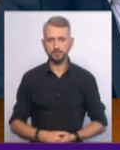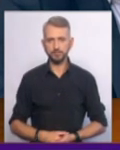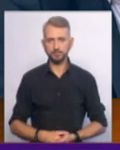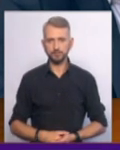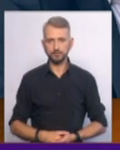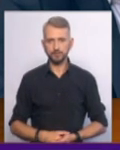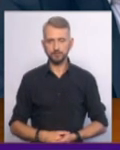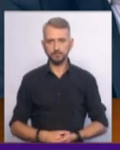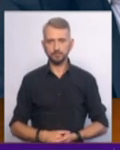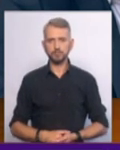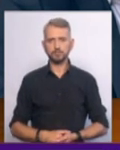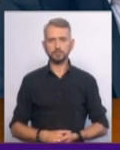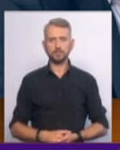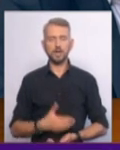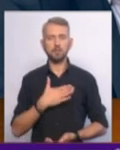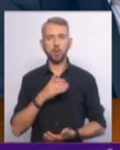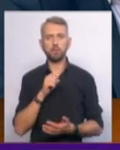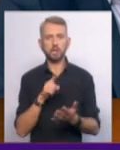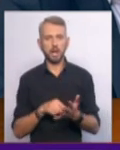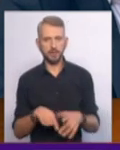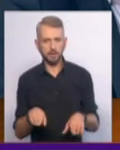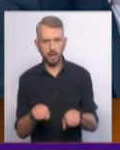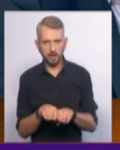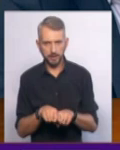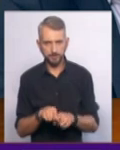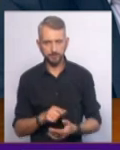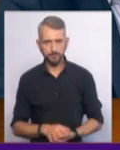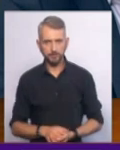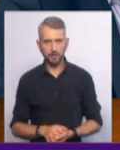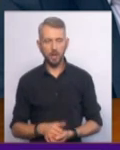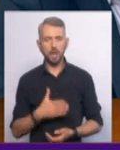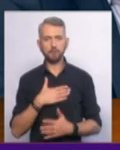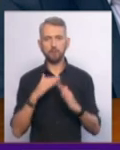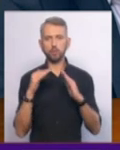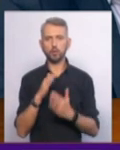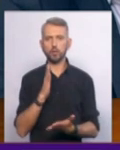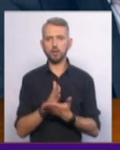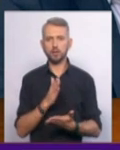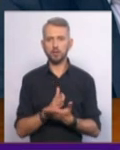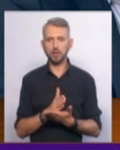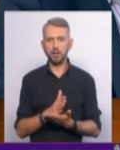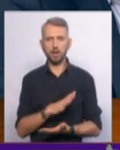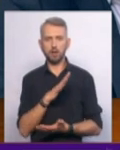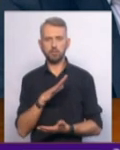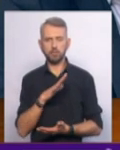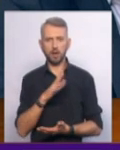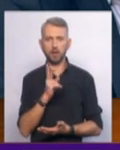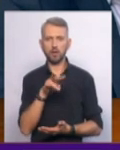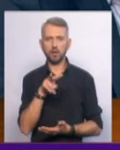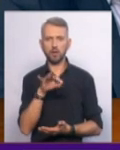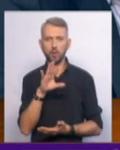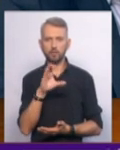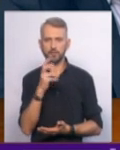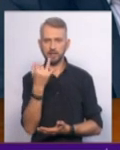питання. Моє питання таке. Мій будинок розташований на Плоському зводі 4. Угу.